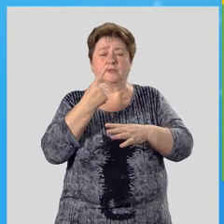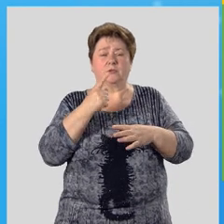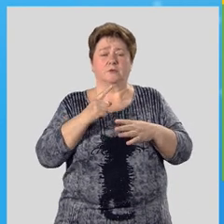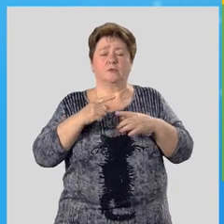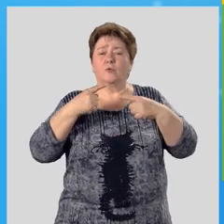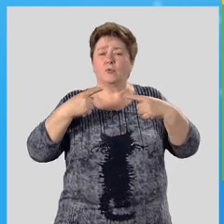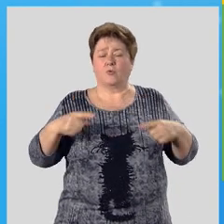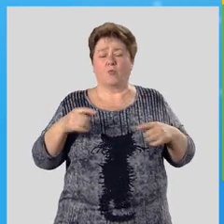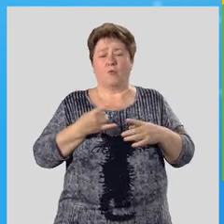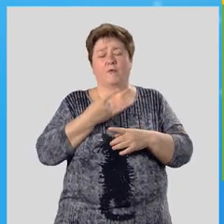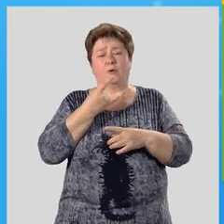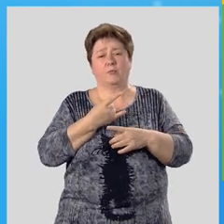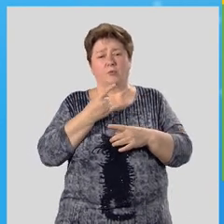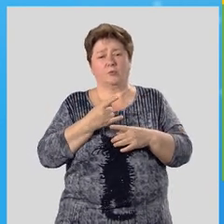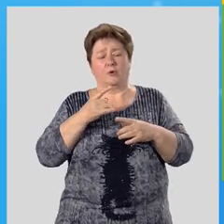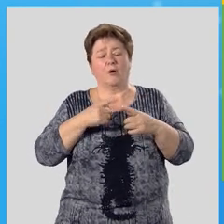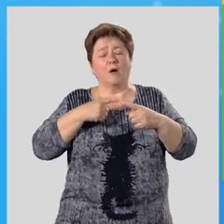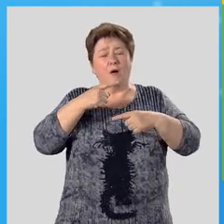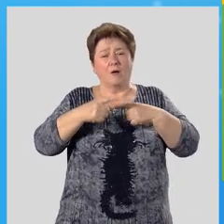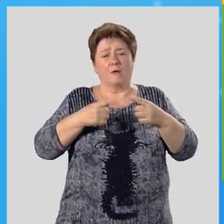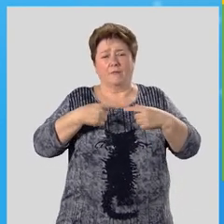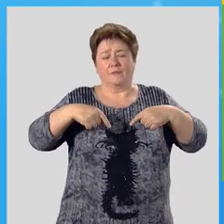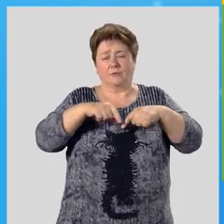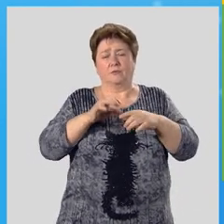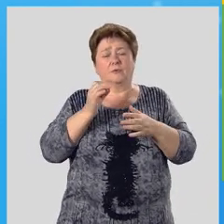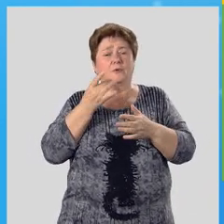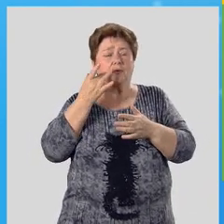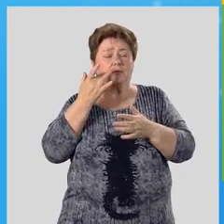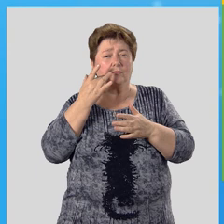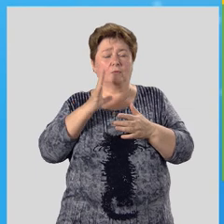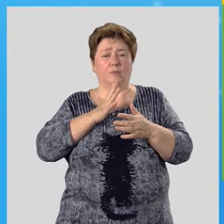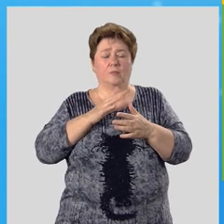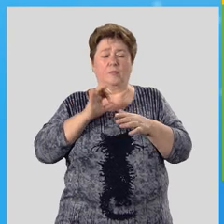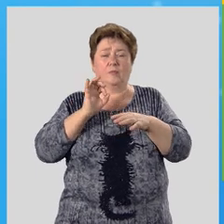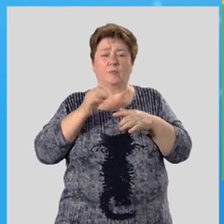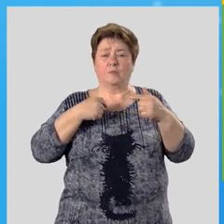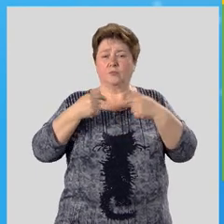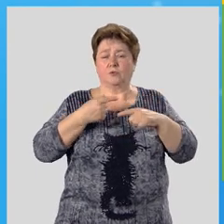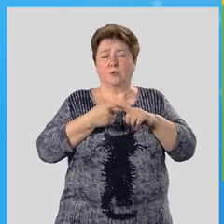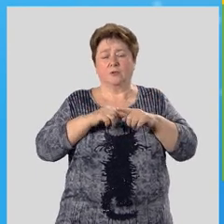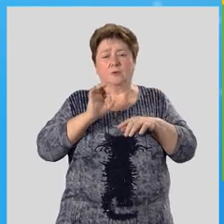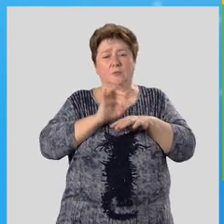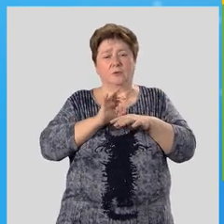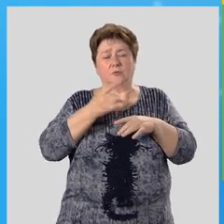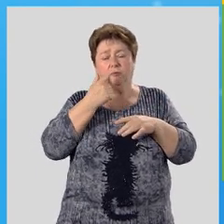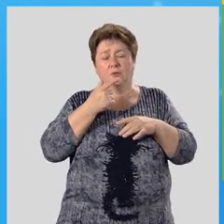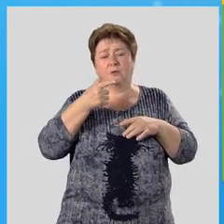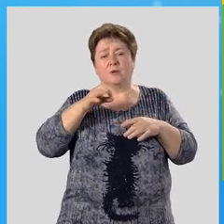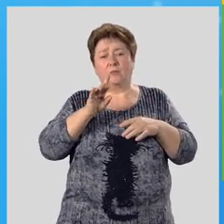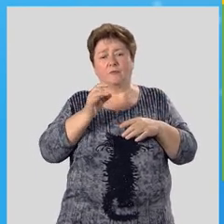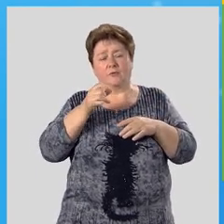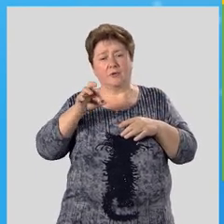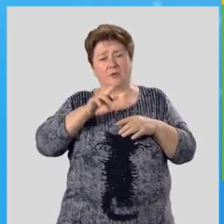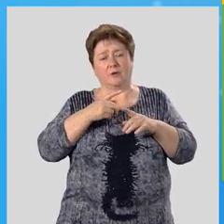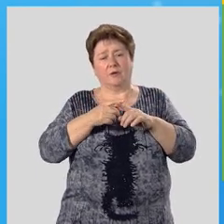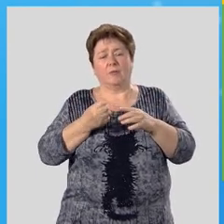возникнуть у любого ребенка, в роду у которого были те, кто страдали этой болезнью крови. Гемофилия –